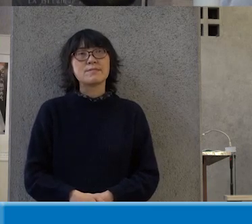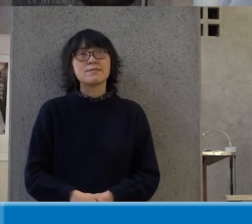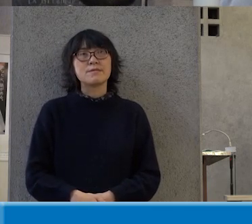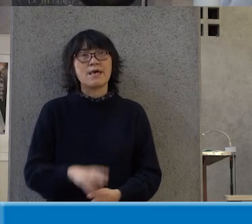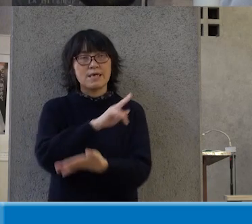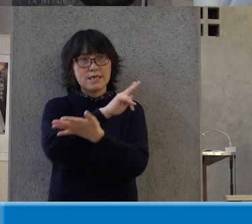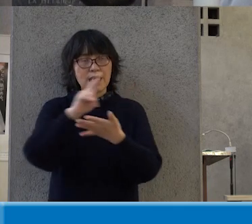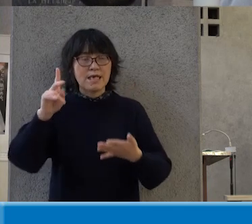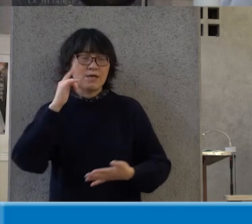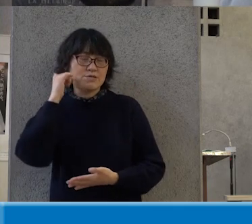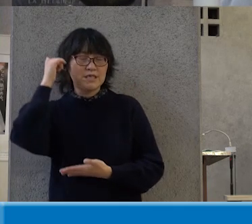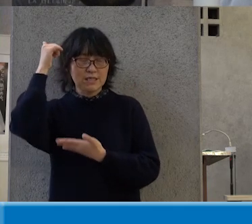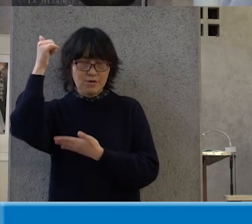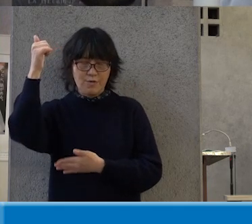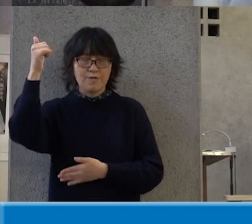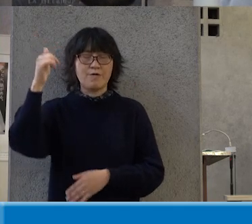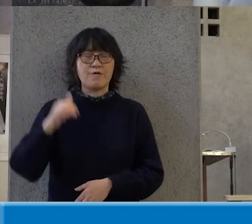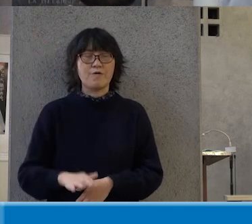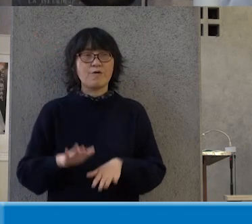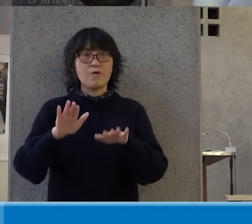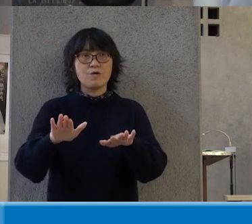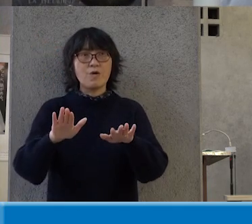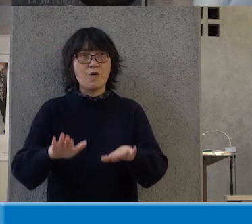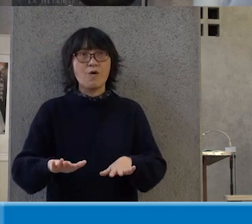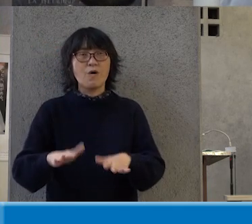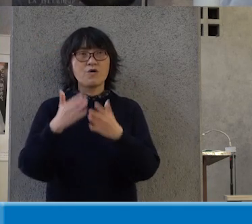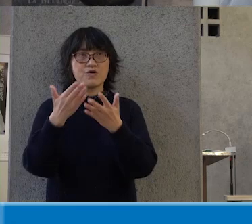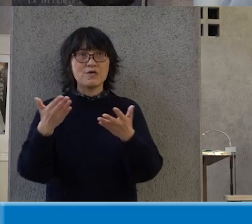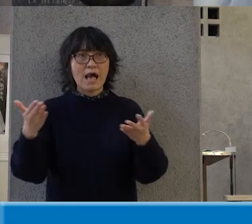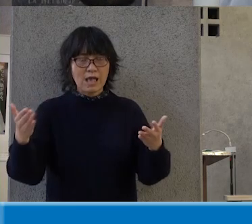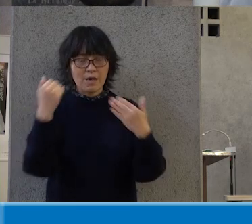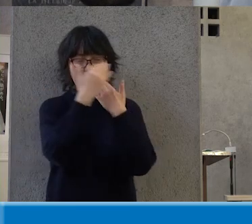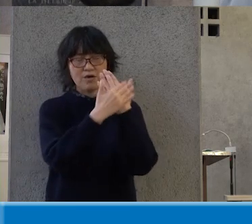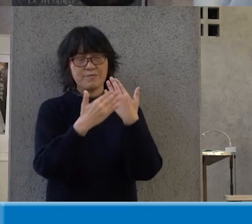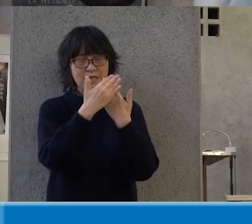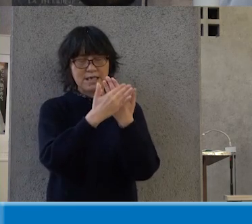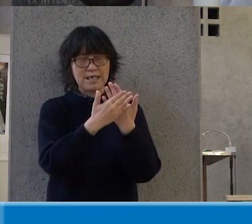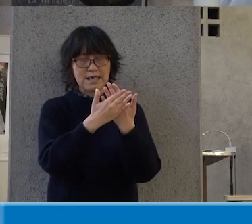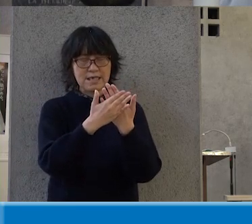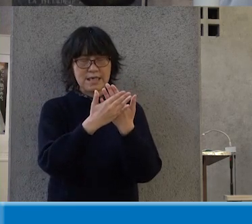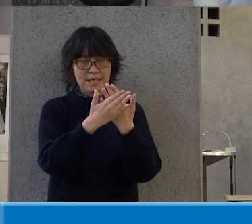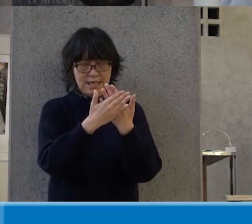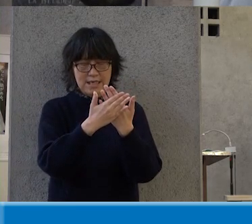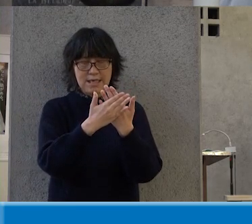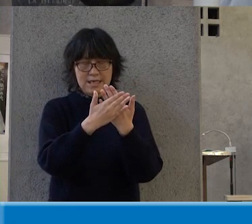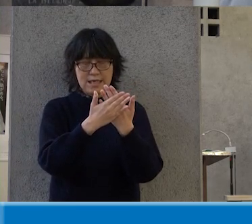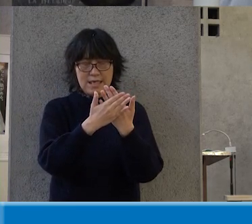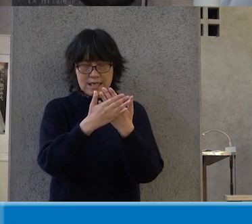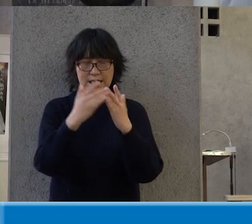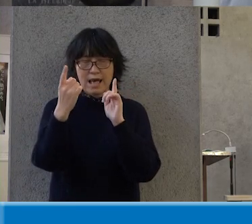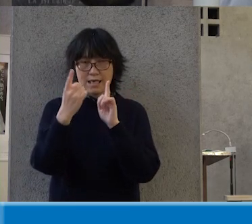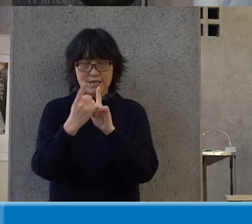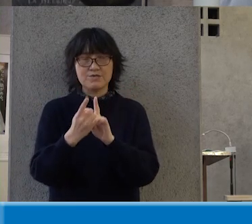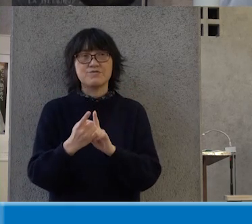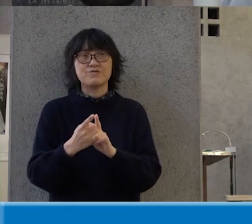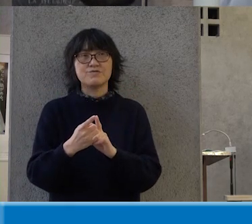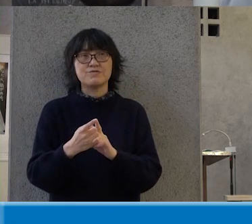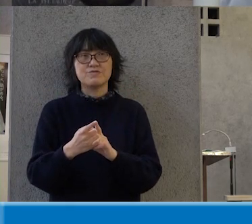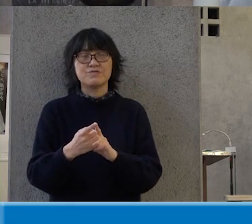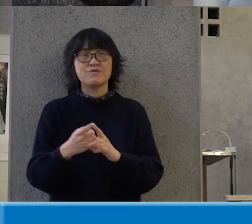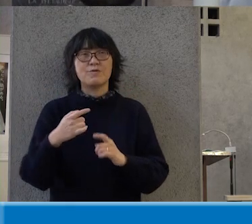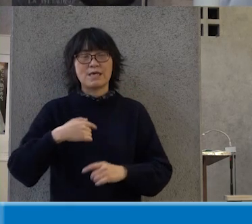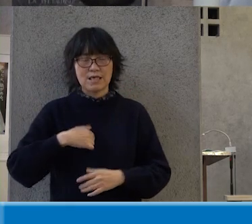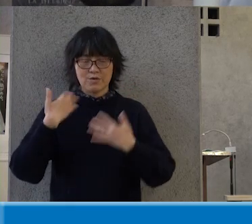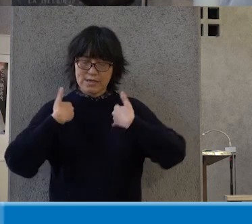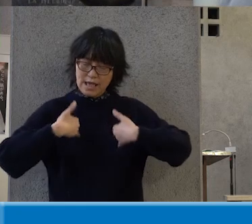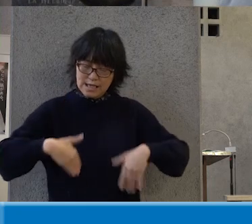聖なる父よ、この豊かな恵みに対する感謝を込めて、私たちも